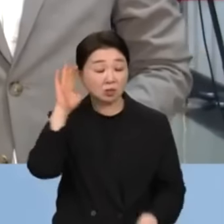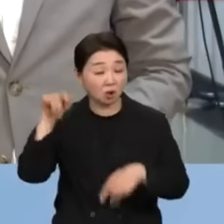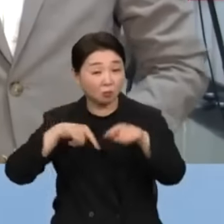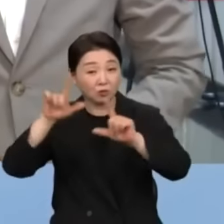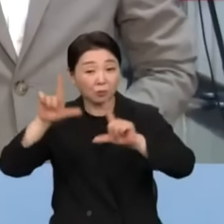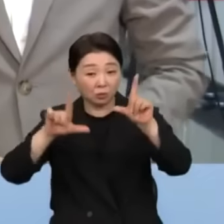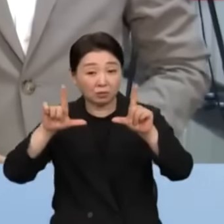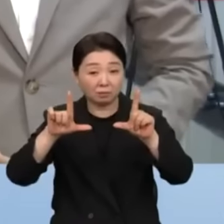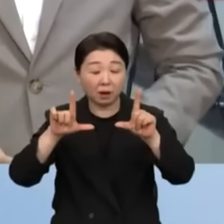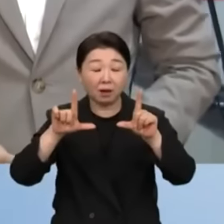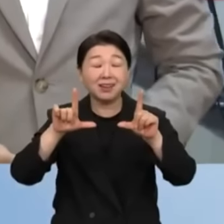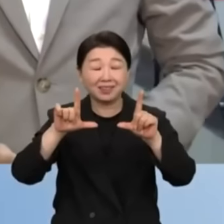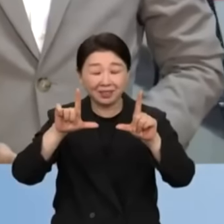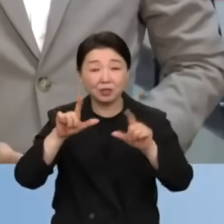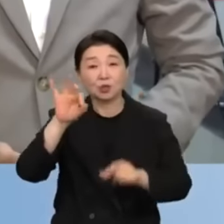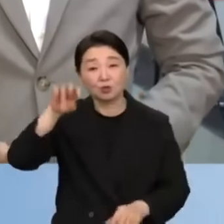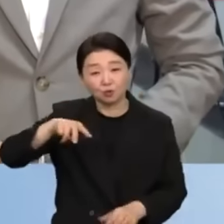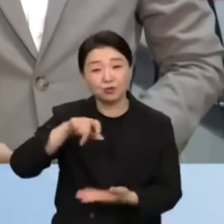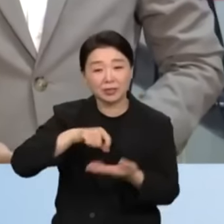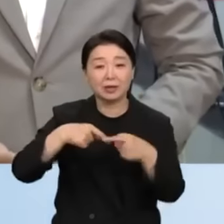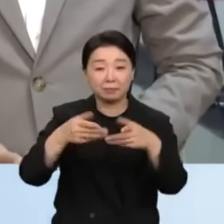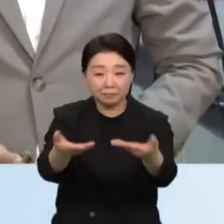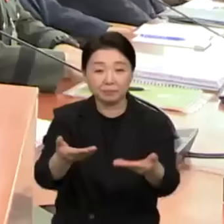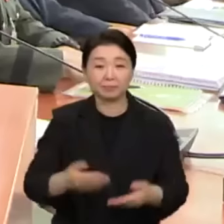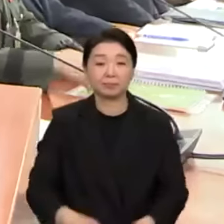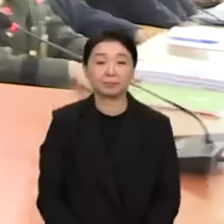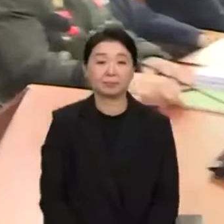모습은 유정화 기자 리포트로 보시겠습니다.